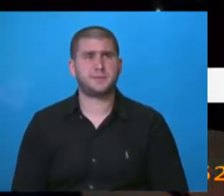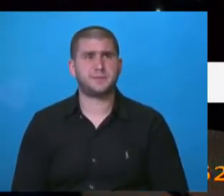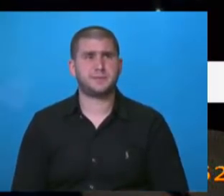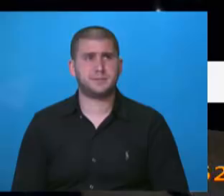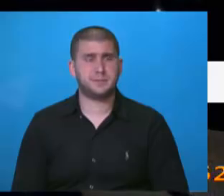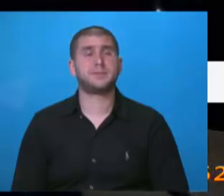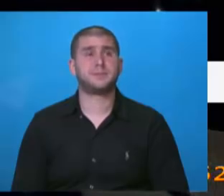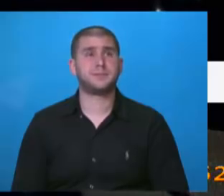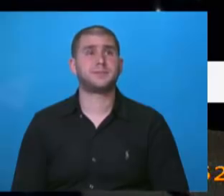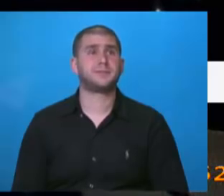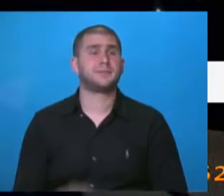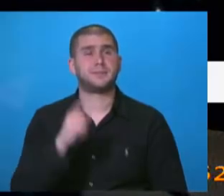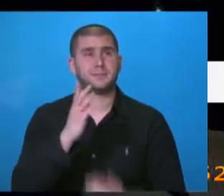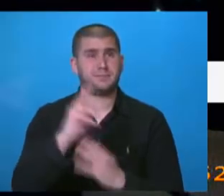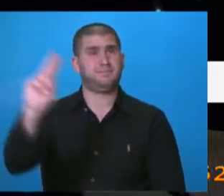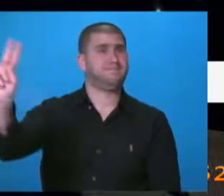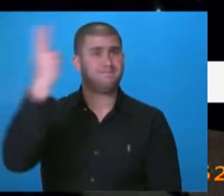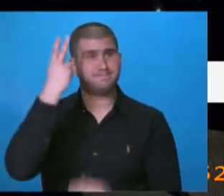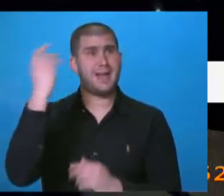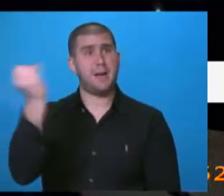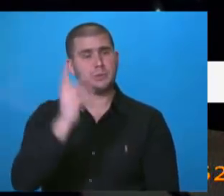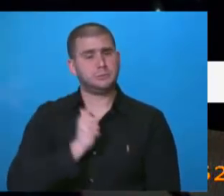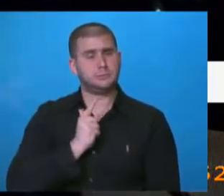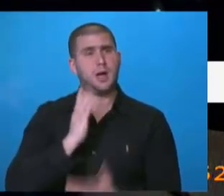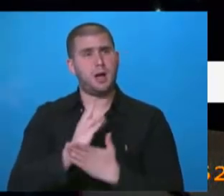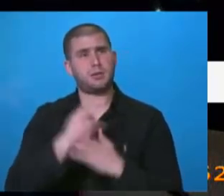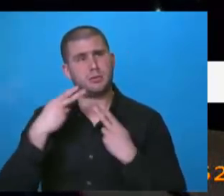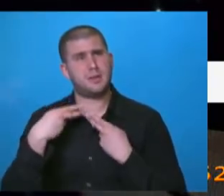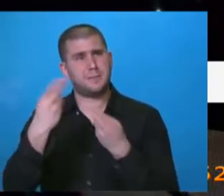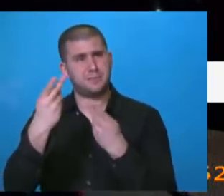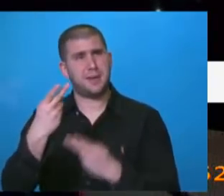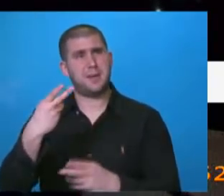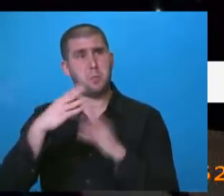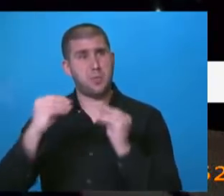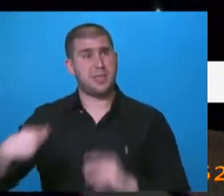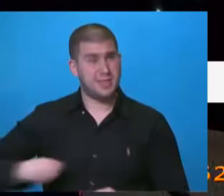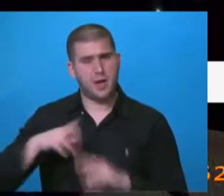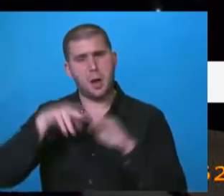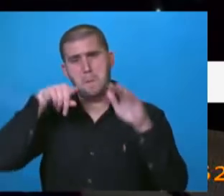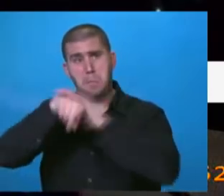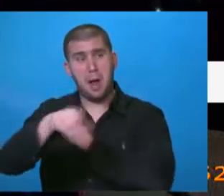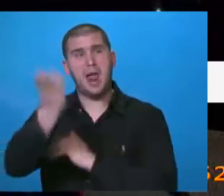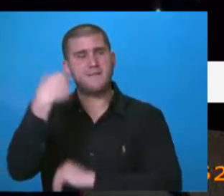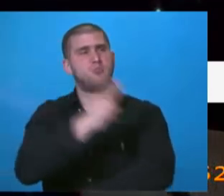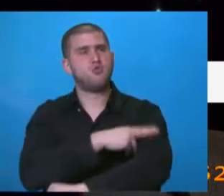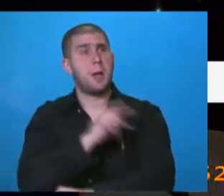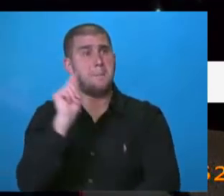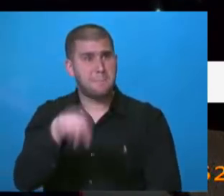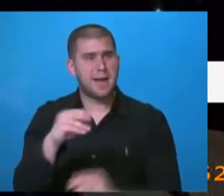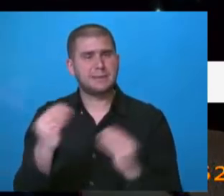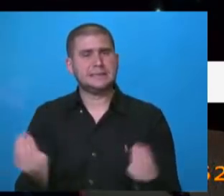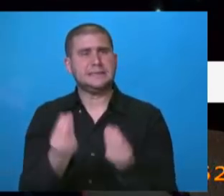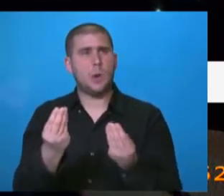כן, אבוטבול הזמין אמבולנס, המתין לו שיפנה את נהג המונית הדקור, ואז נמלט, עוד לפני שהמשטרה הגיעה, עם הסחורה